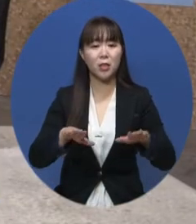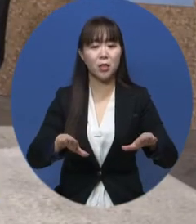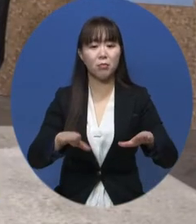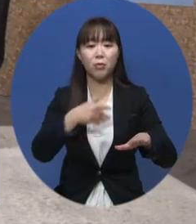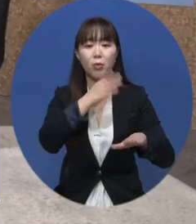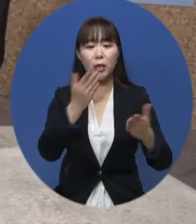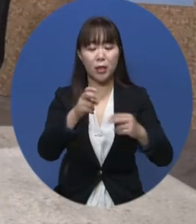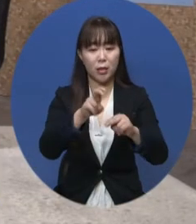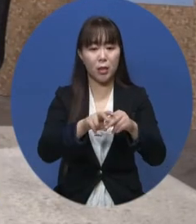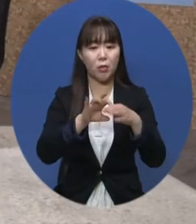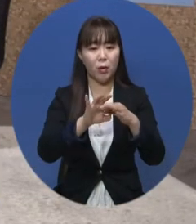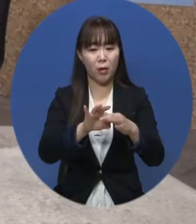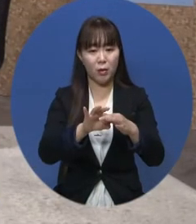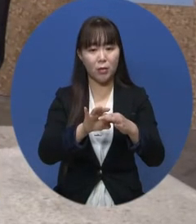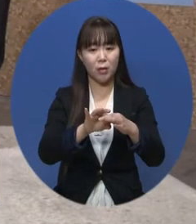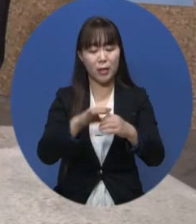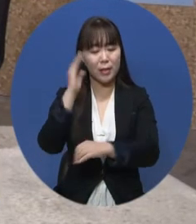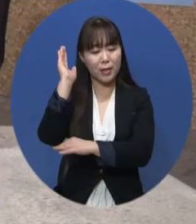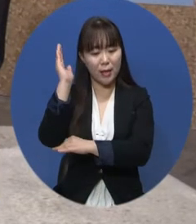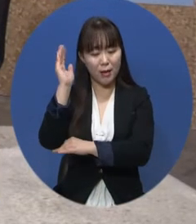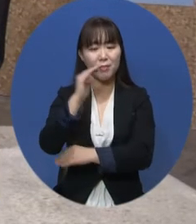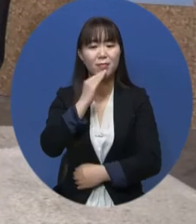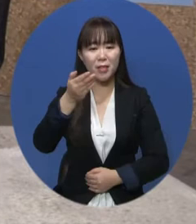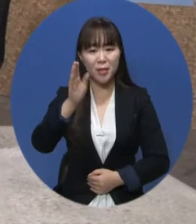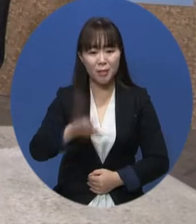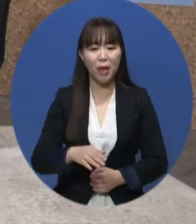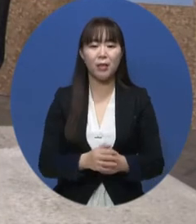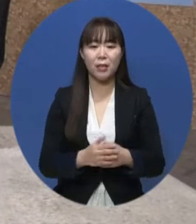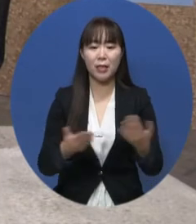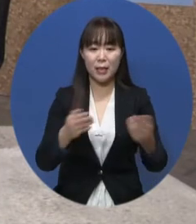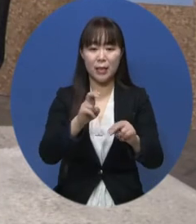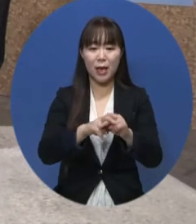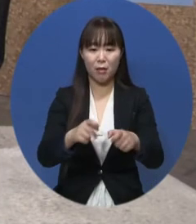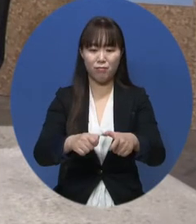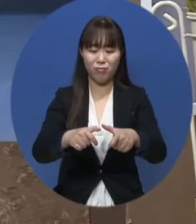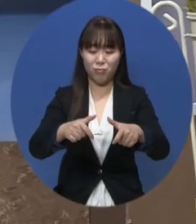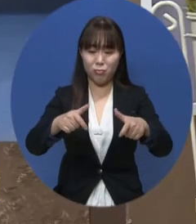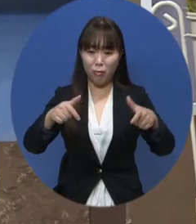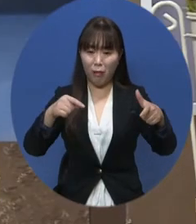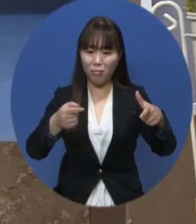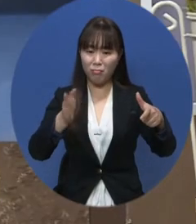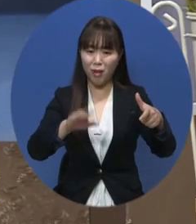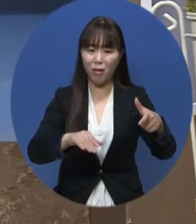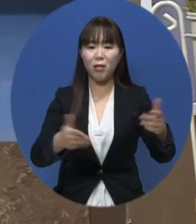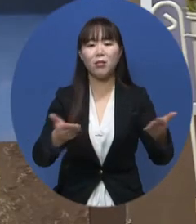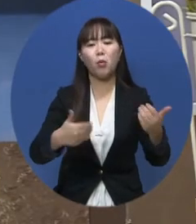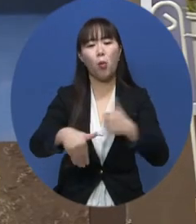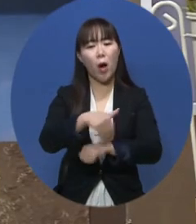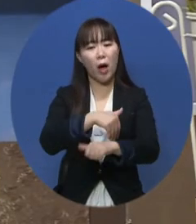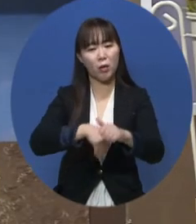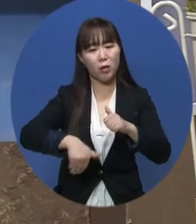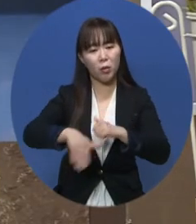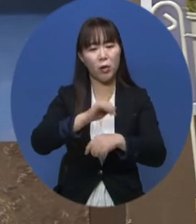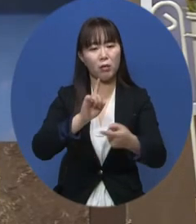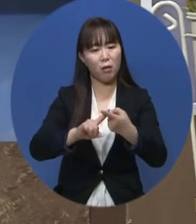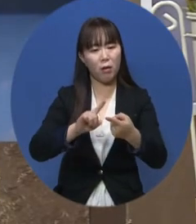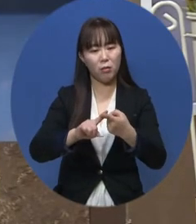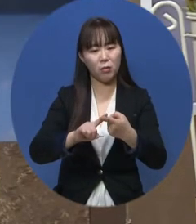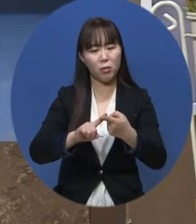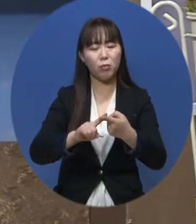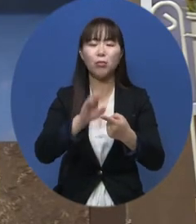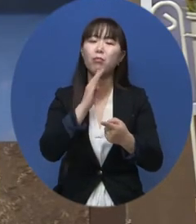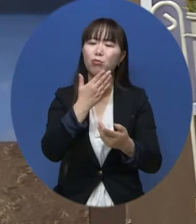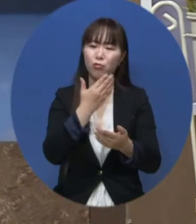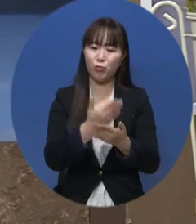노인 일자리 부분에 대해서 얘기를 하기는 했지만 그 일자리가 늘어난다고 해도 이 근로 환경에 대한 부분도